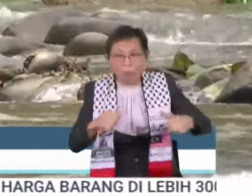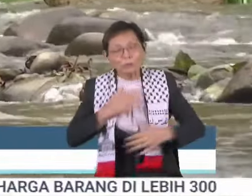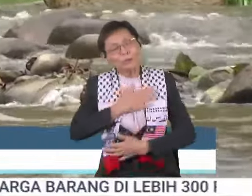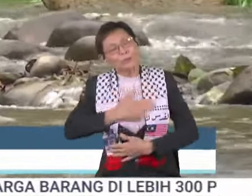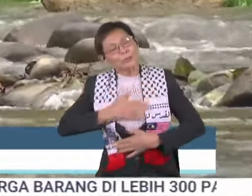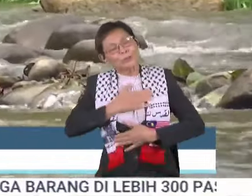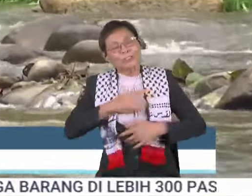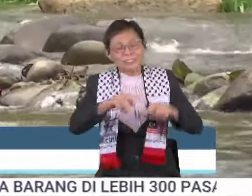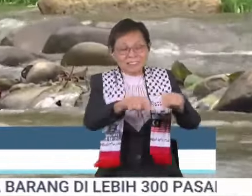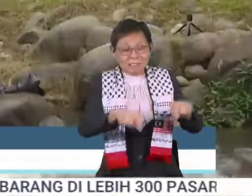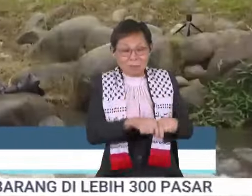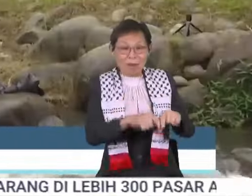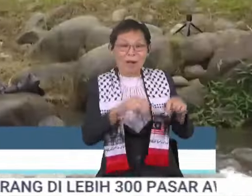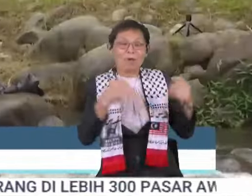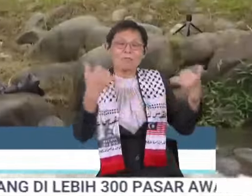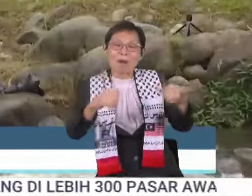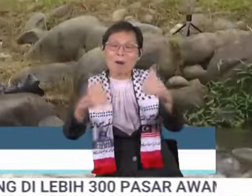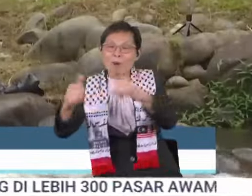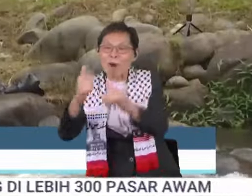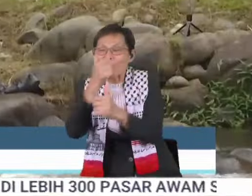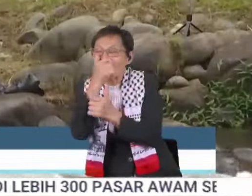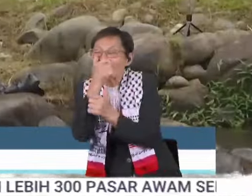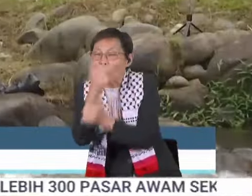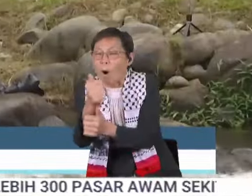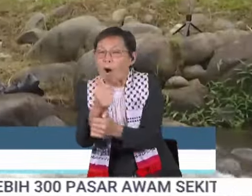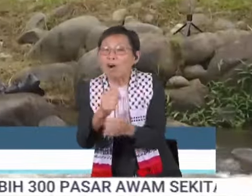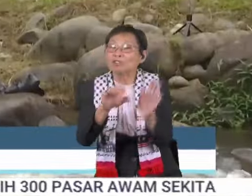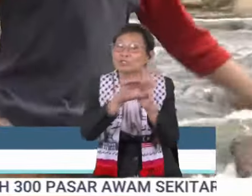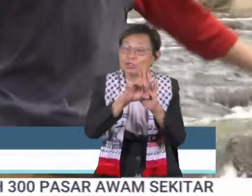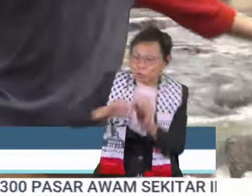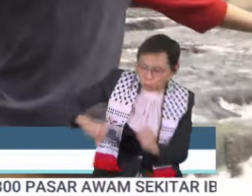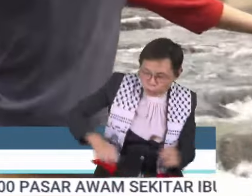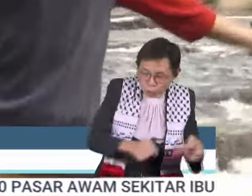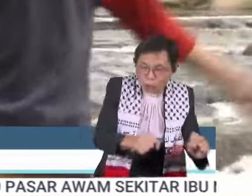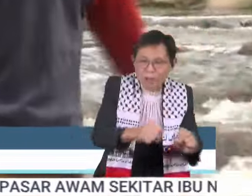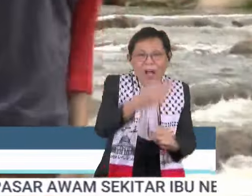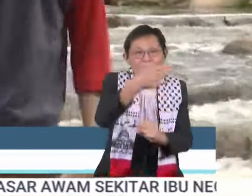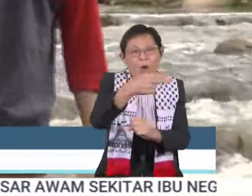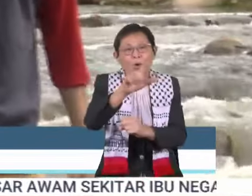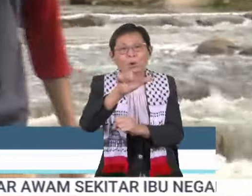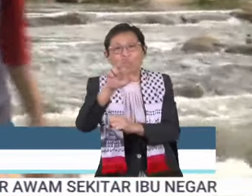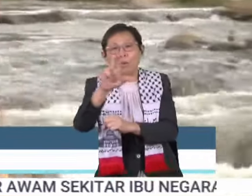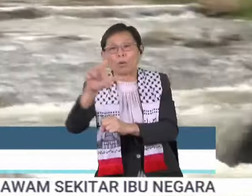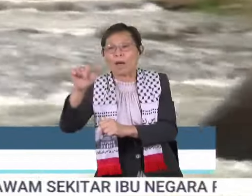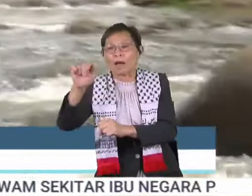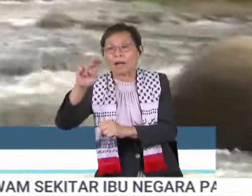riadah di tempat rekreasi yang menarik seperti di sungai, di hulu langat.